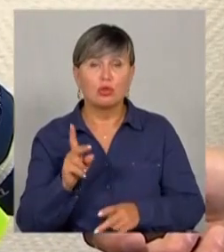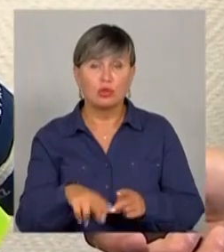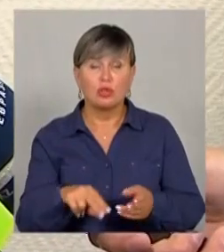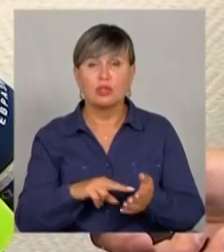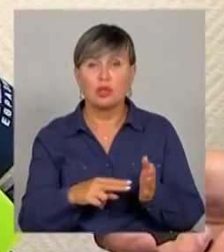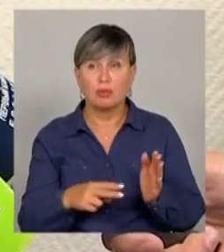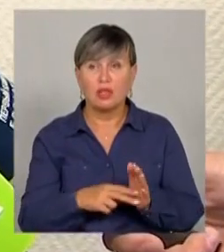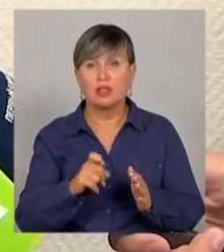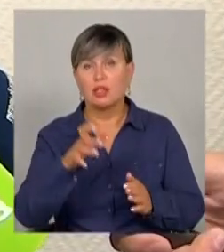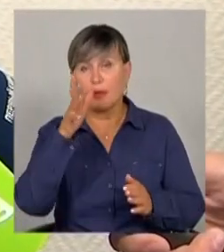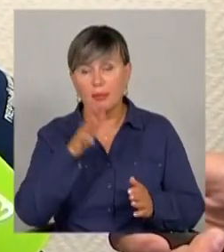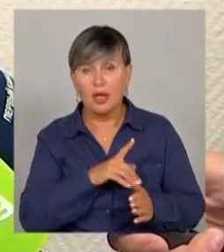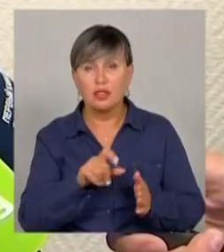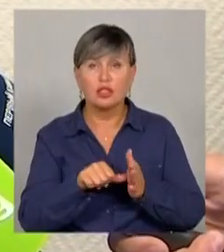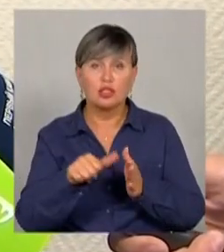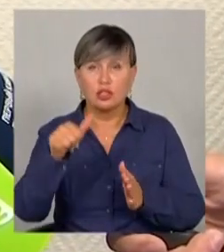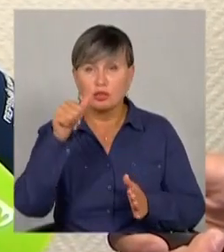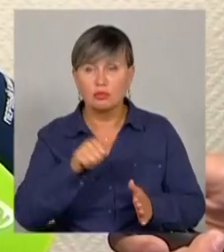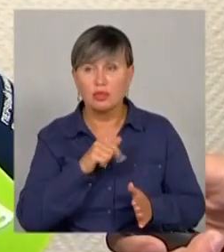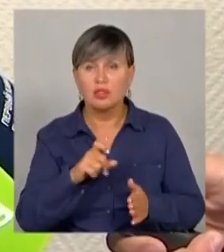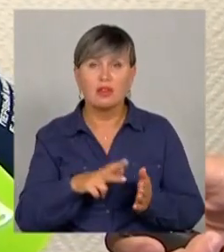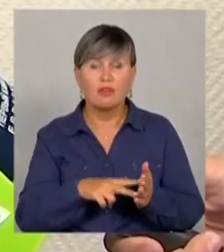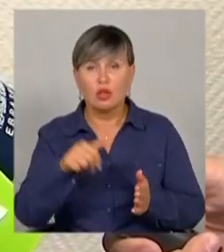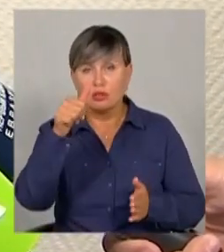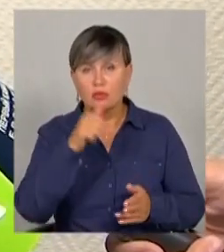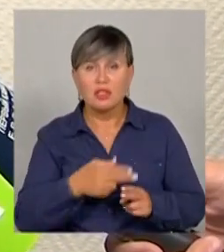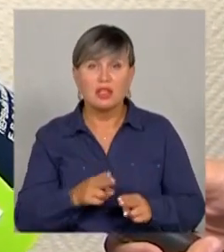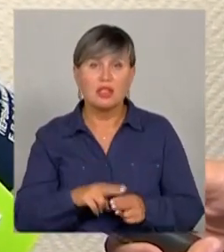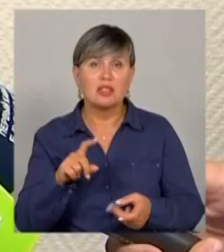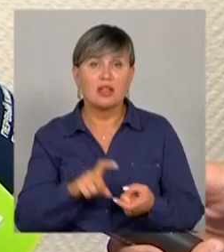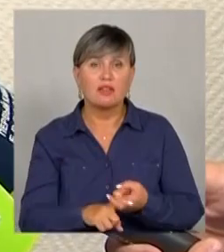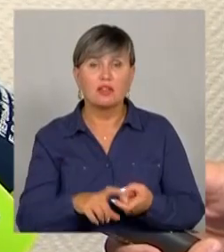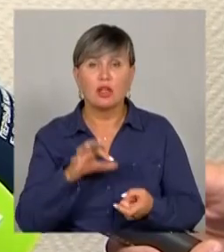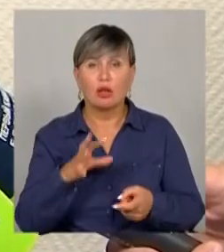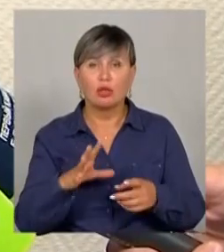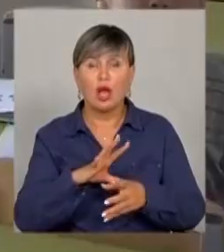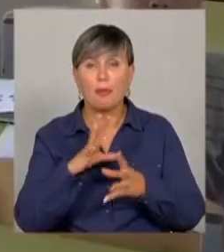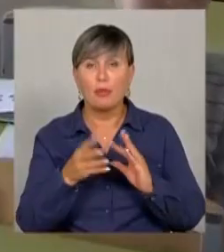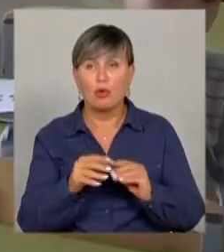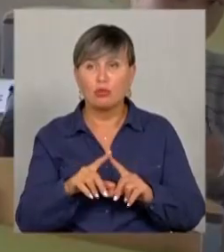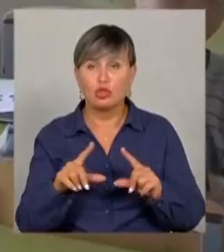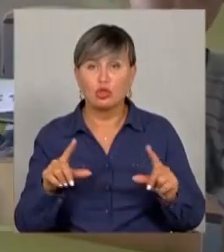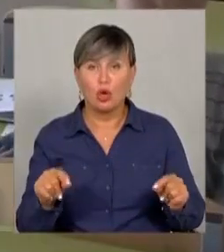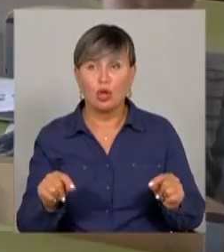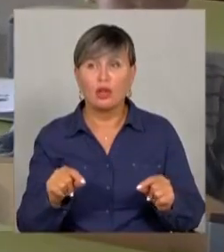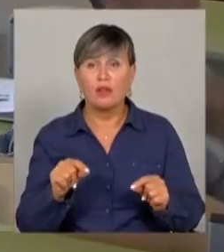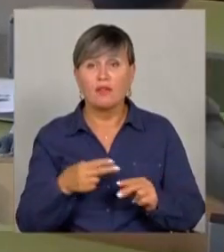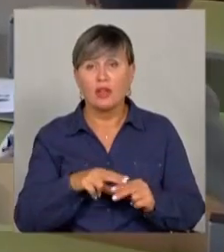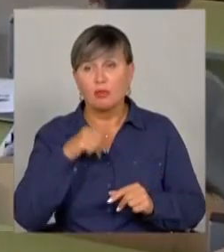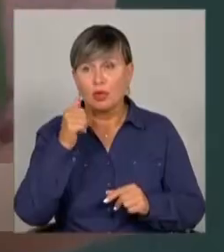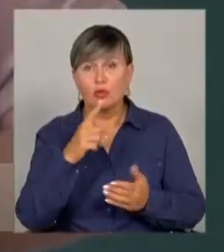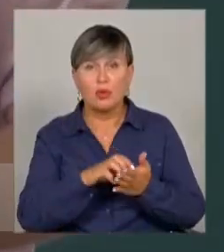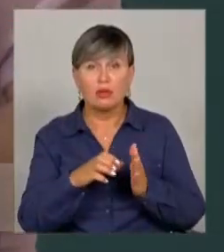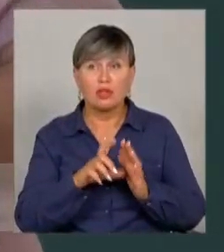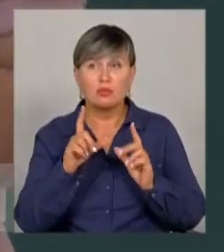запланировано за 5 месяцев, за 6 месяцев, за 8 месяцев. Это зависит от объема школы. Тем временем, временем в этом году в первый класс